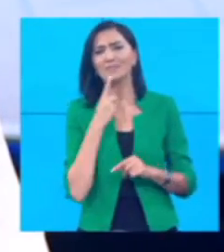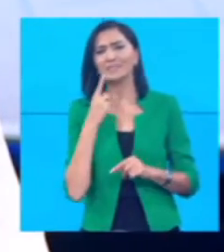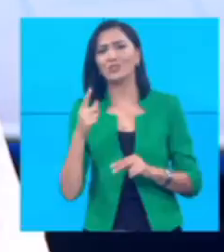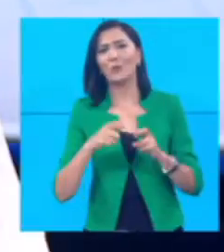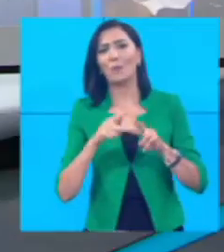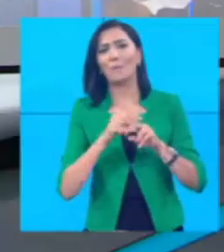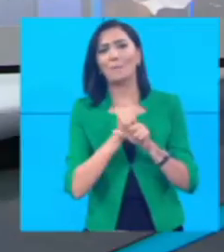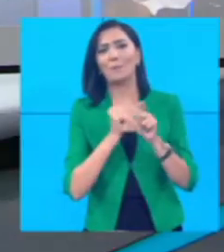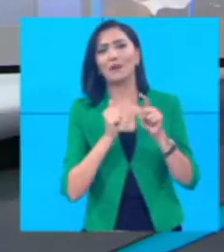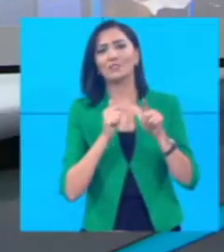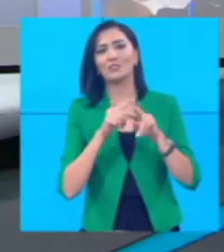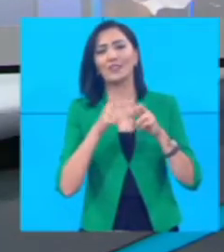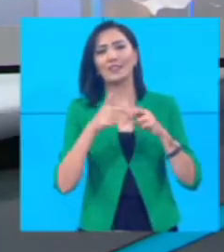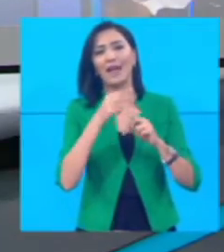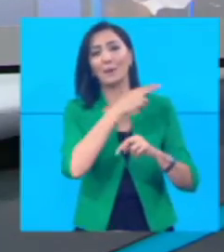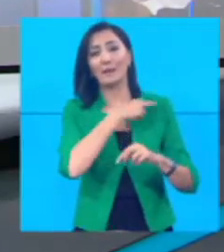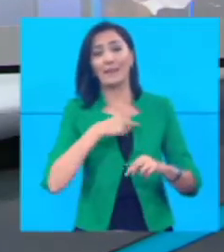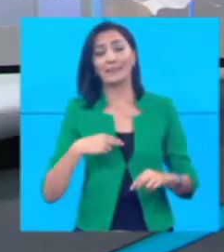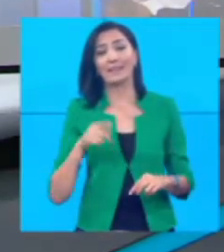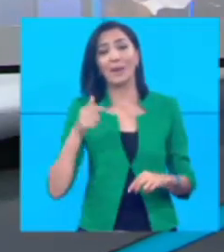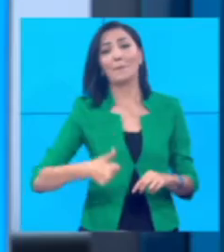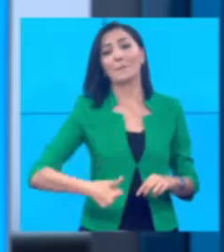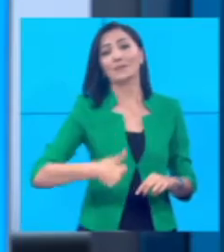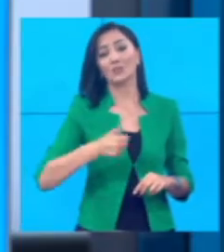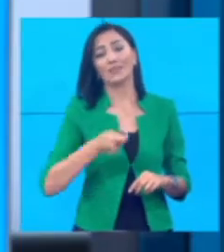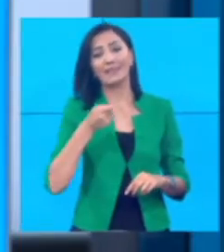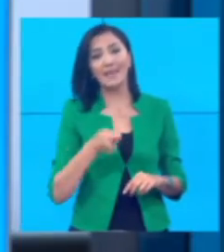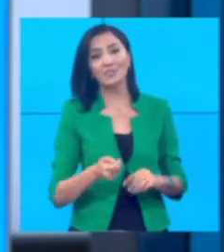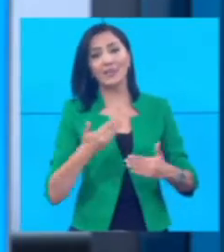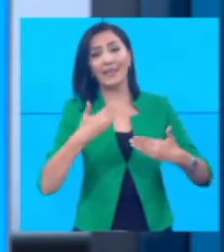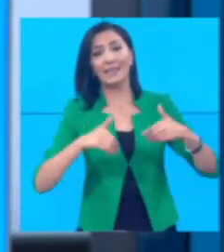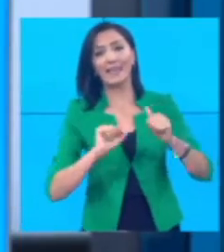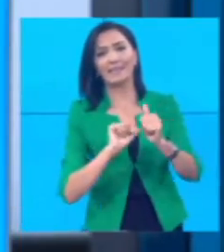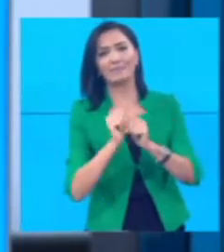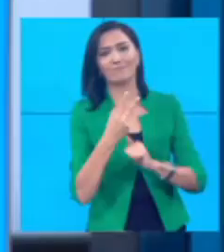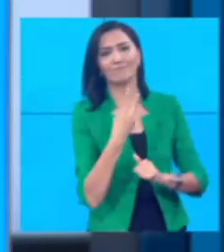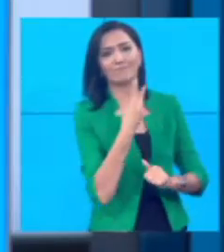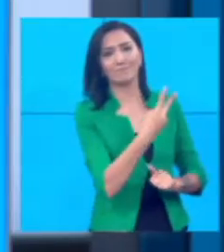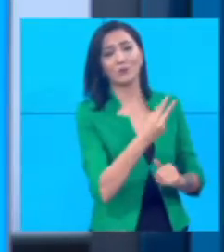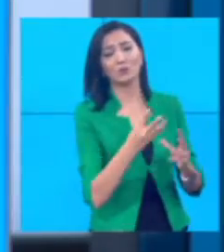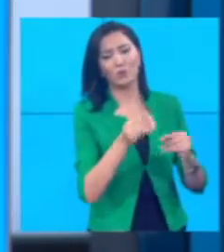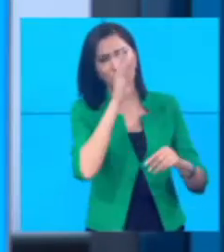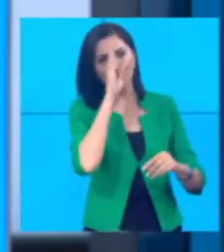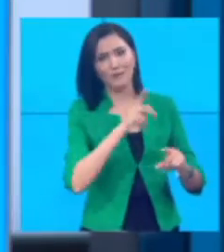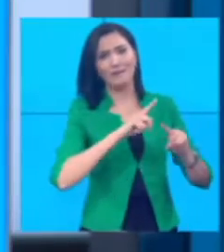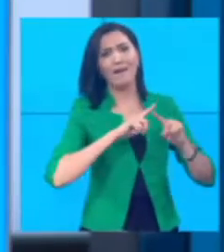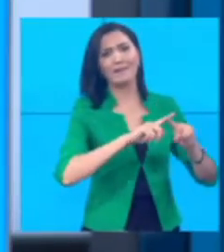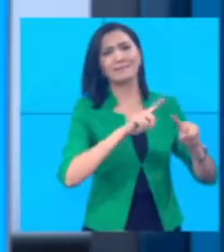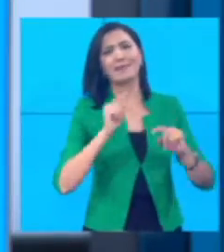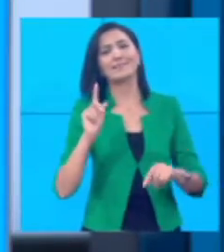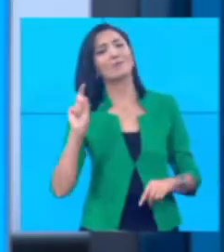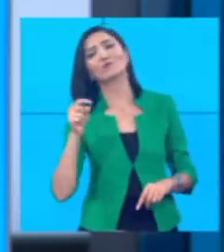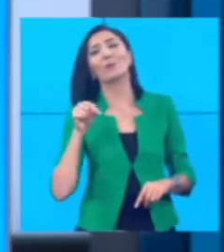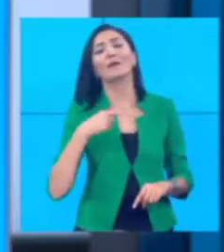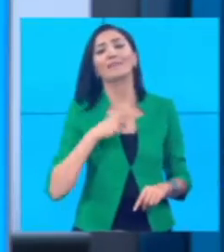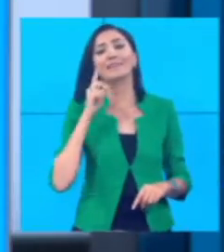de açalım Bağcılar Belediyesi'ne. Bağcılar Belediye Başkanı gerçekten engelli sporuna çok ciddi katkılarda